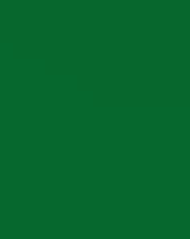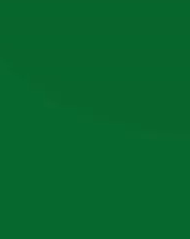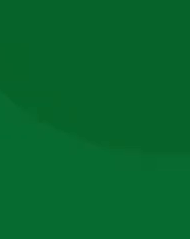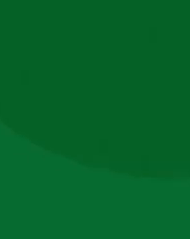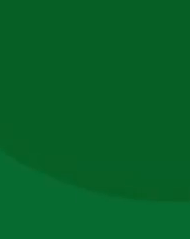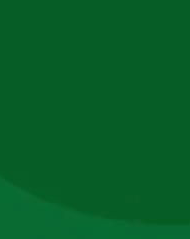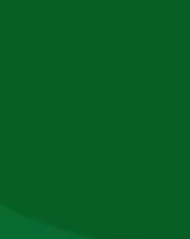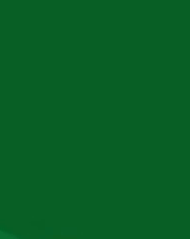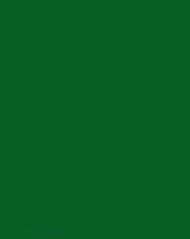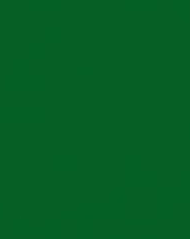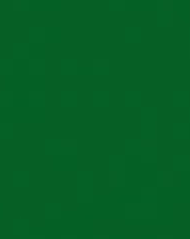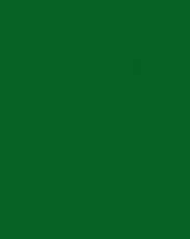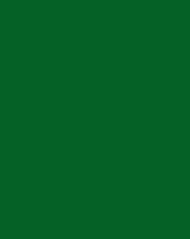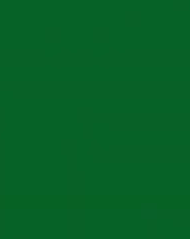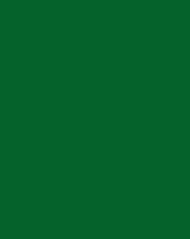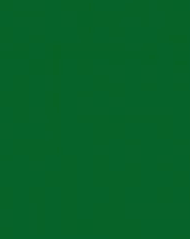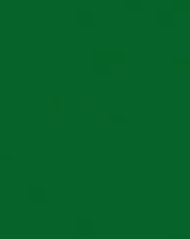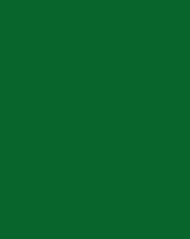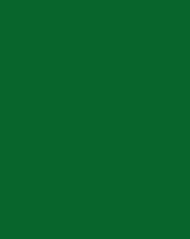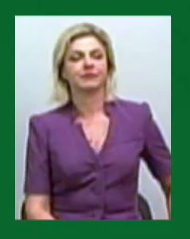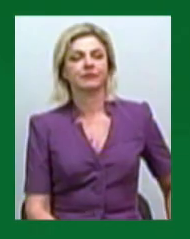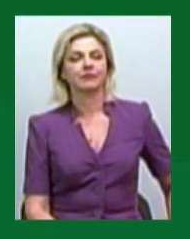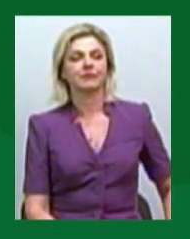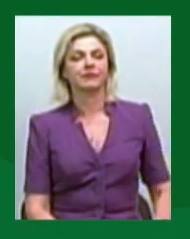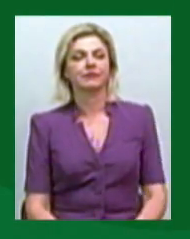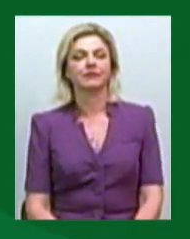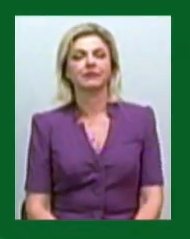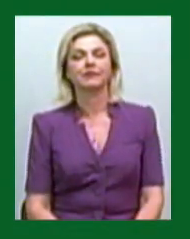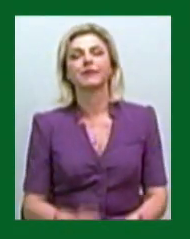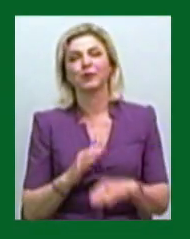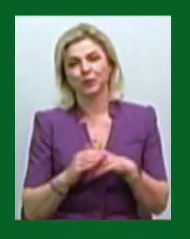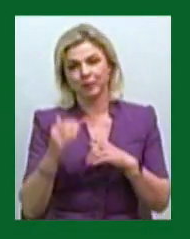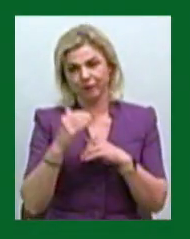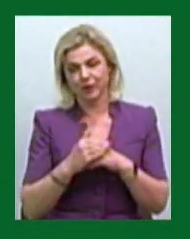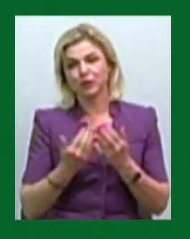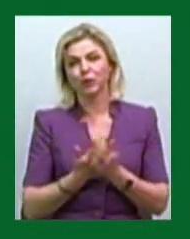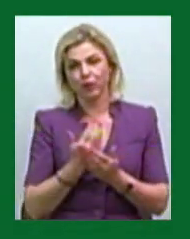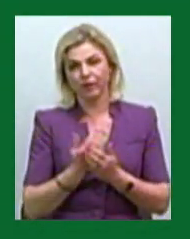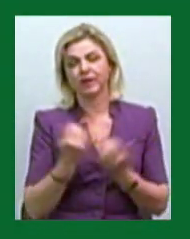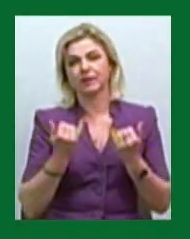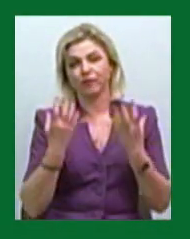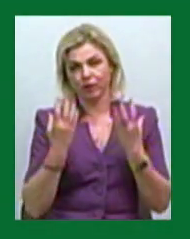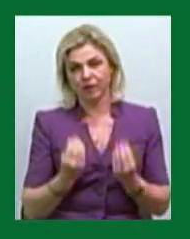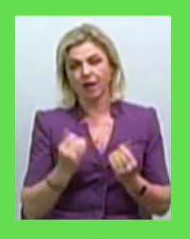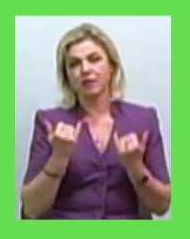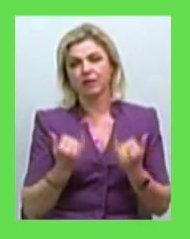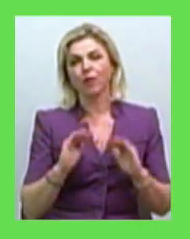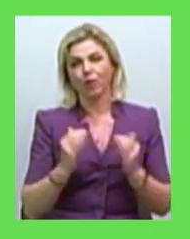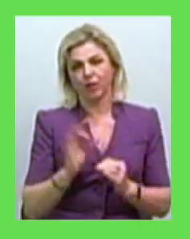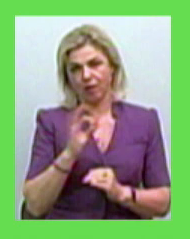Доброго вечора. В ефірі новини на UA Миколаїв. У студії для вас працює Володимир Степанов. А зараз коротко про головне.